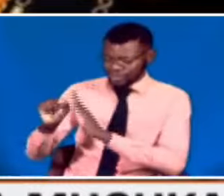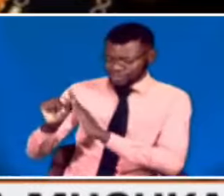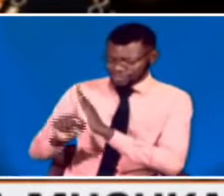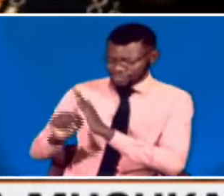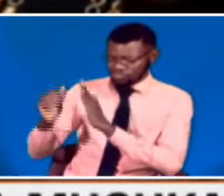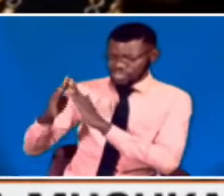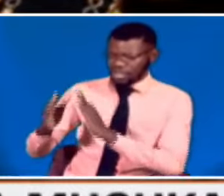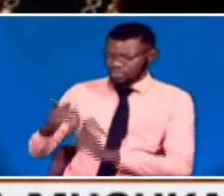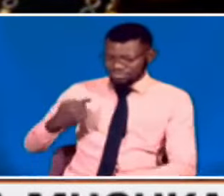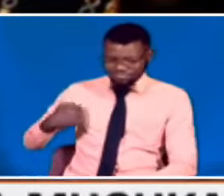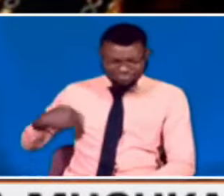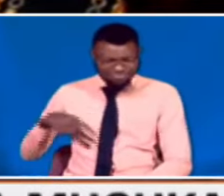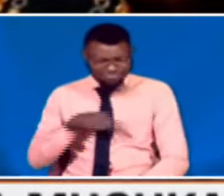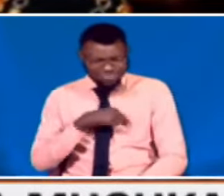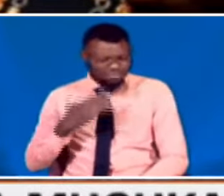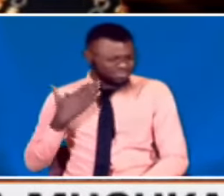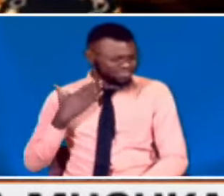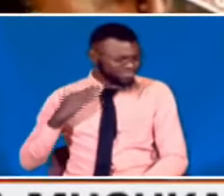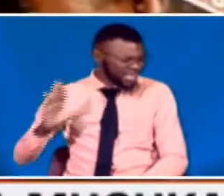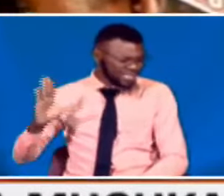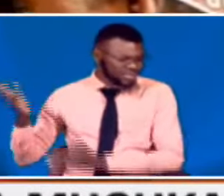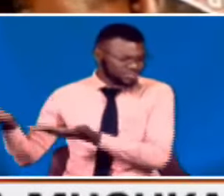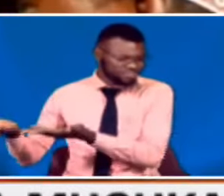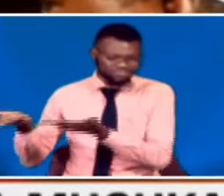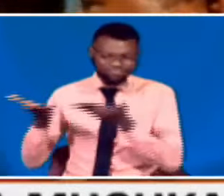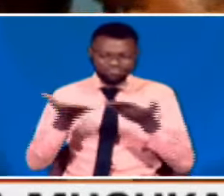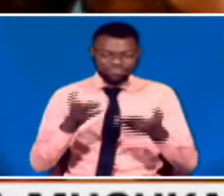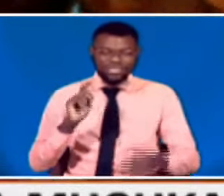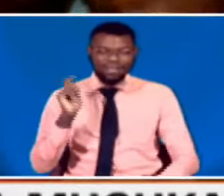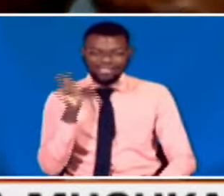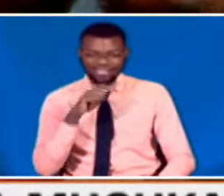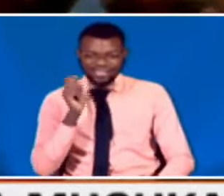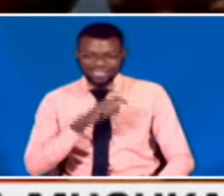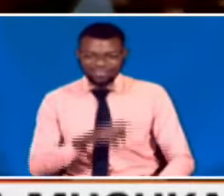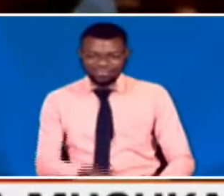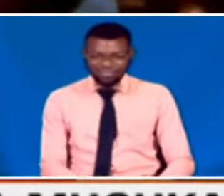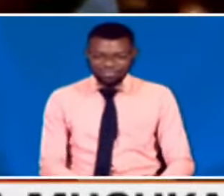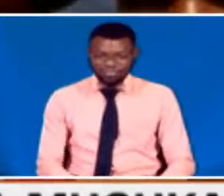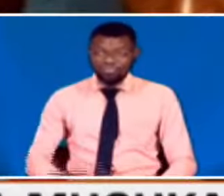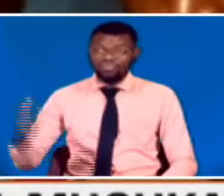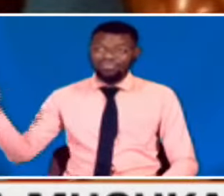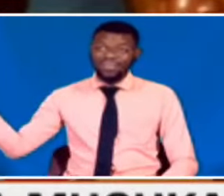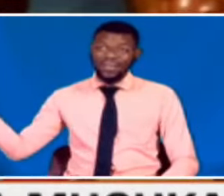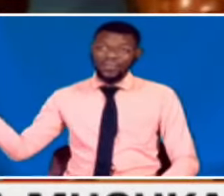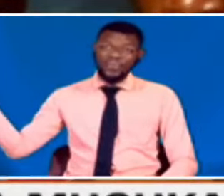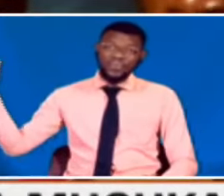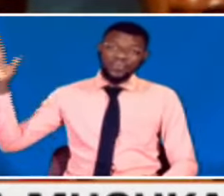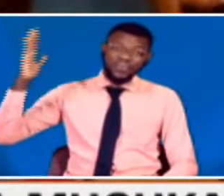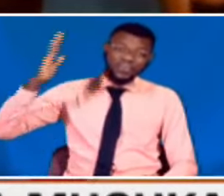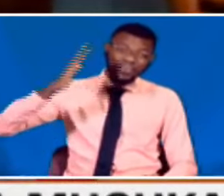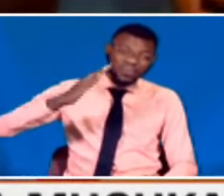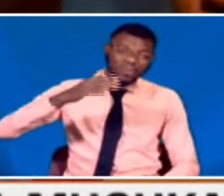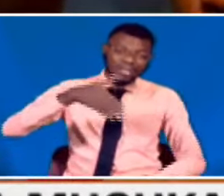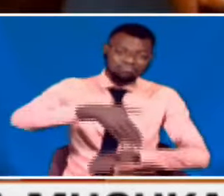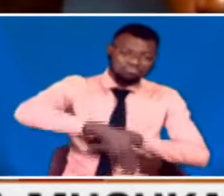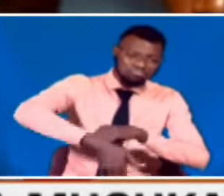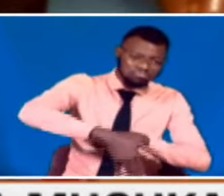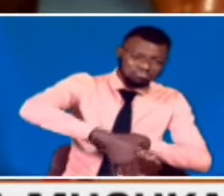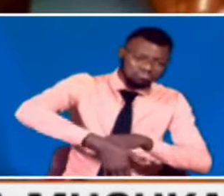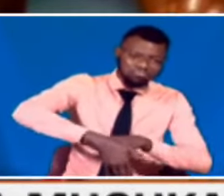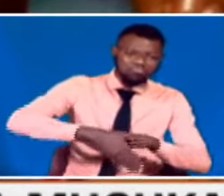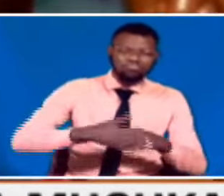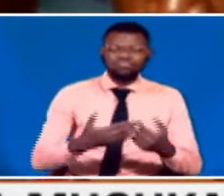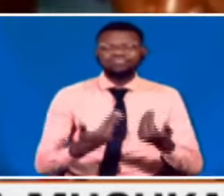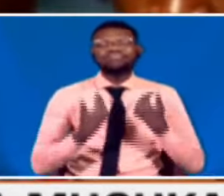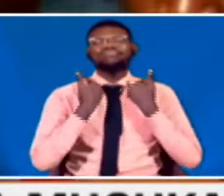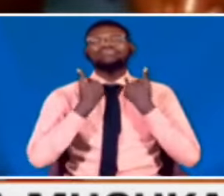kama watu wa Kilifi hatutaki muguka. Mchana mzima, usiku mzima, asubuhi akiinuka hajalala